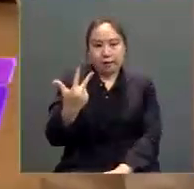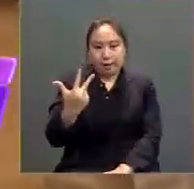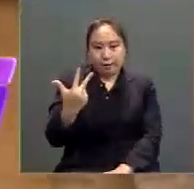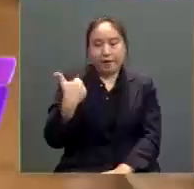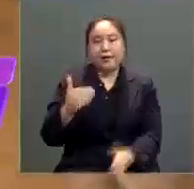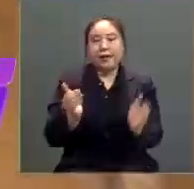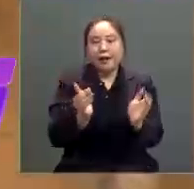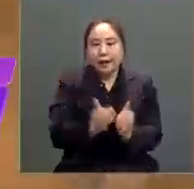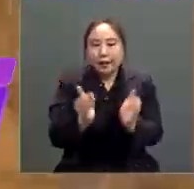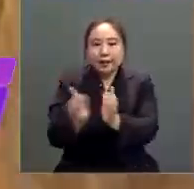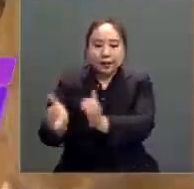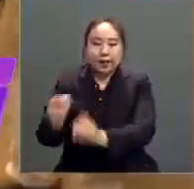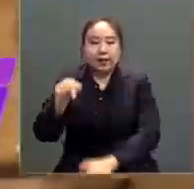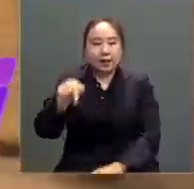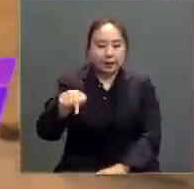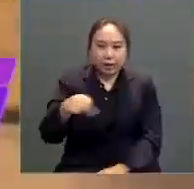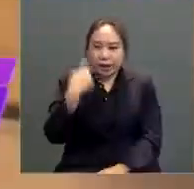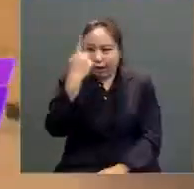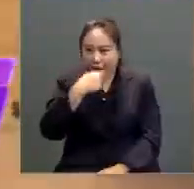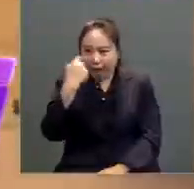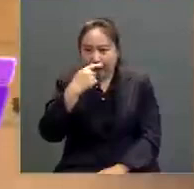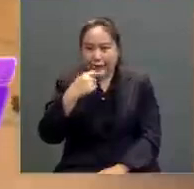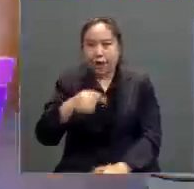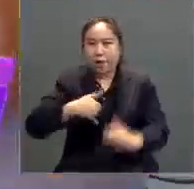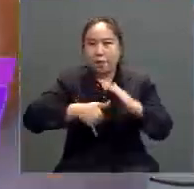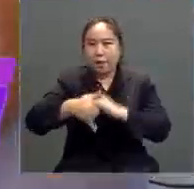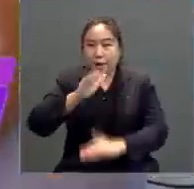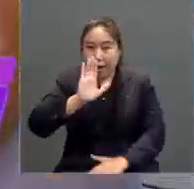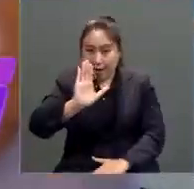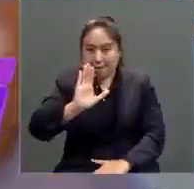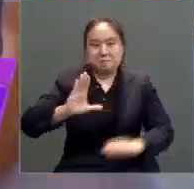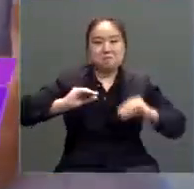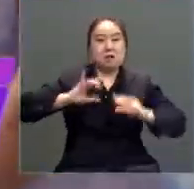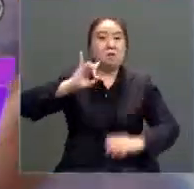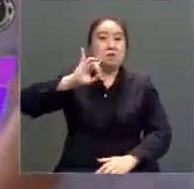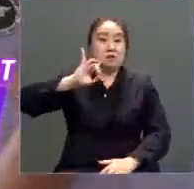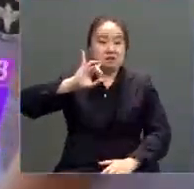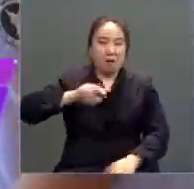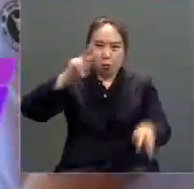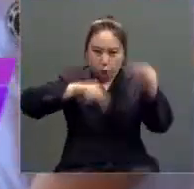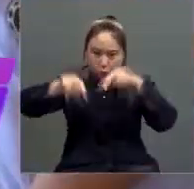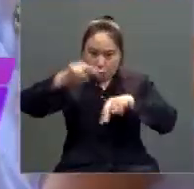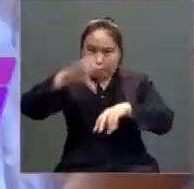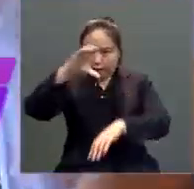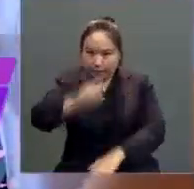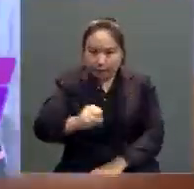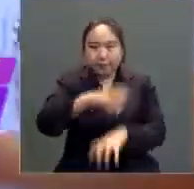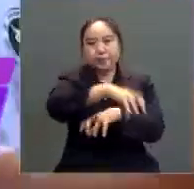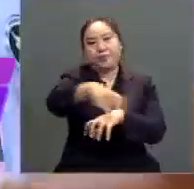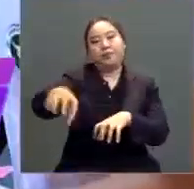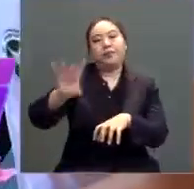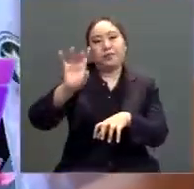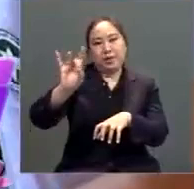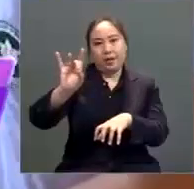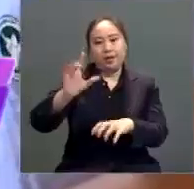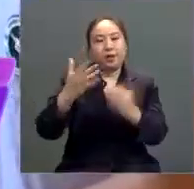ด่านย่อยที่จะควบคุมการฝ่าฝืนคำสั่งเคอร์ฟิว8ด่านในการช่วยกันดำเนินการควบคุมตาม